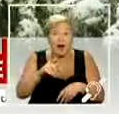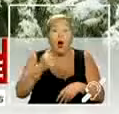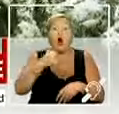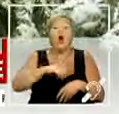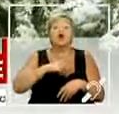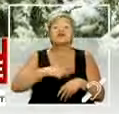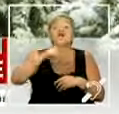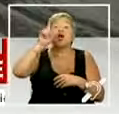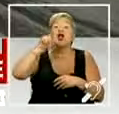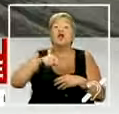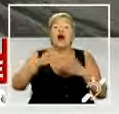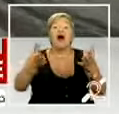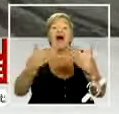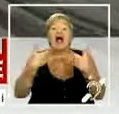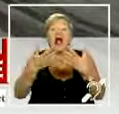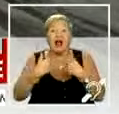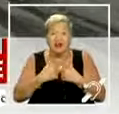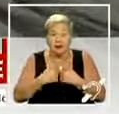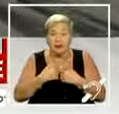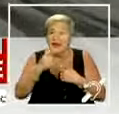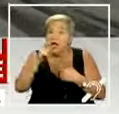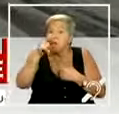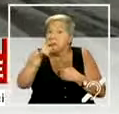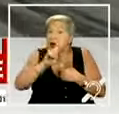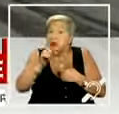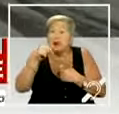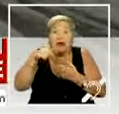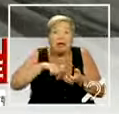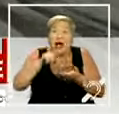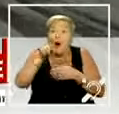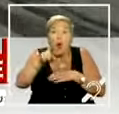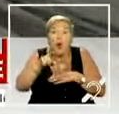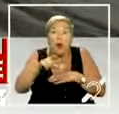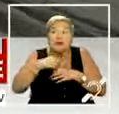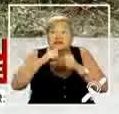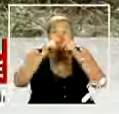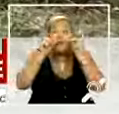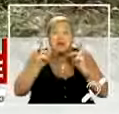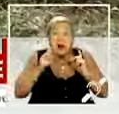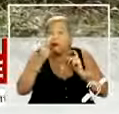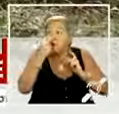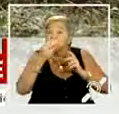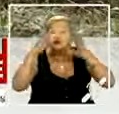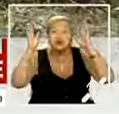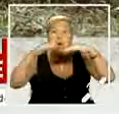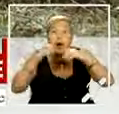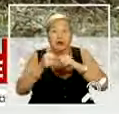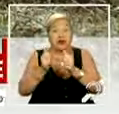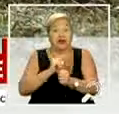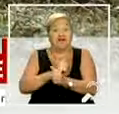spune. Eu nu sunt localnic și m-am mirat când am văzut zăpadă. Totuși, este prea devreme. În zonele